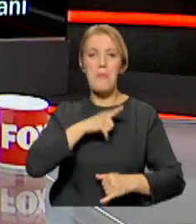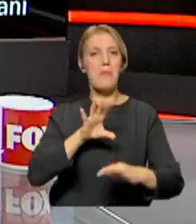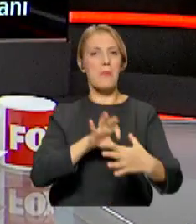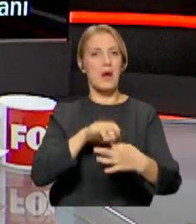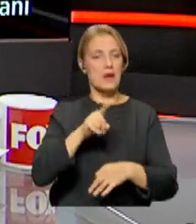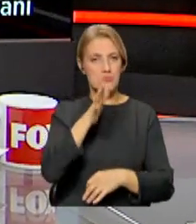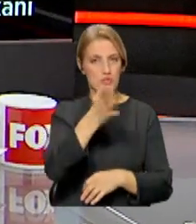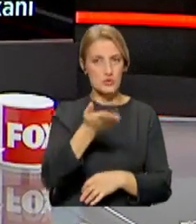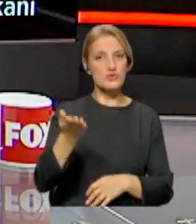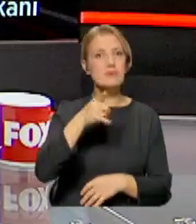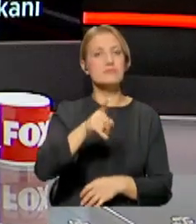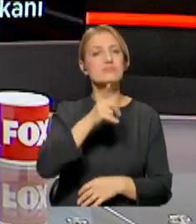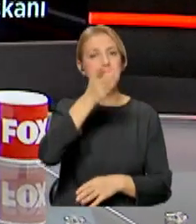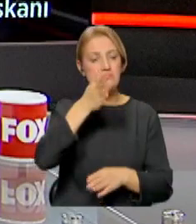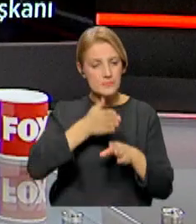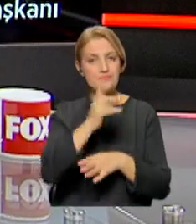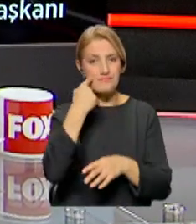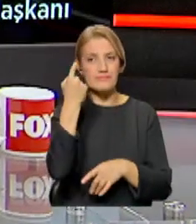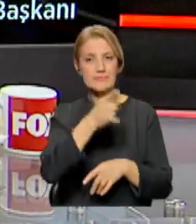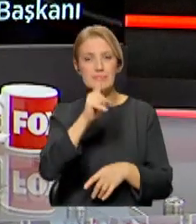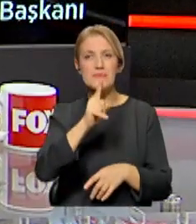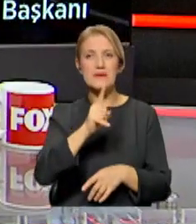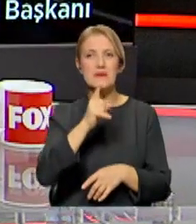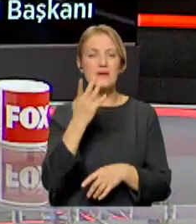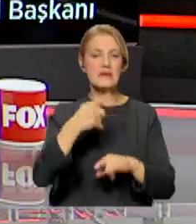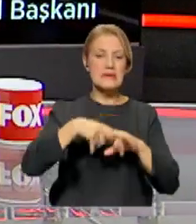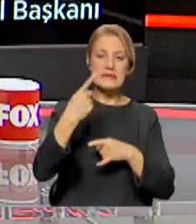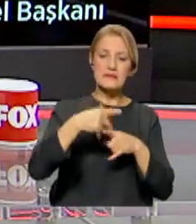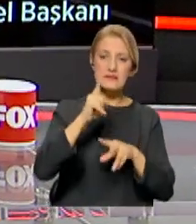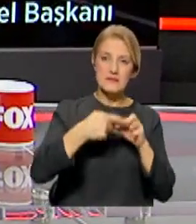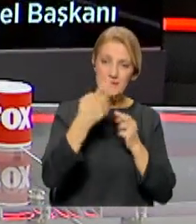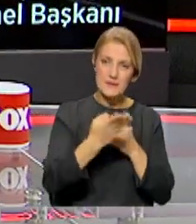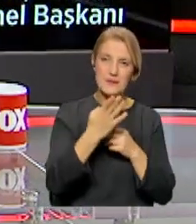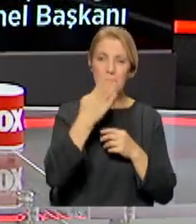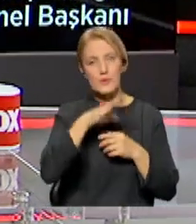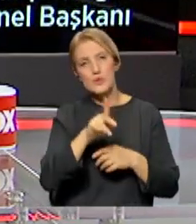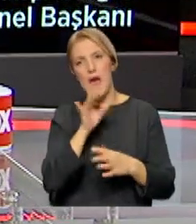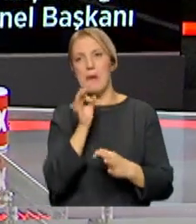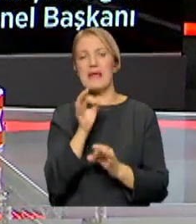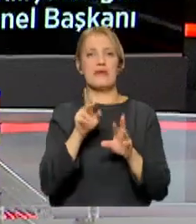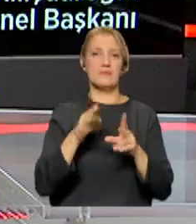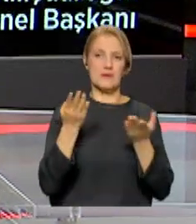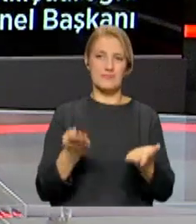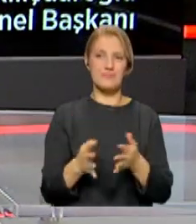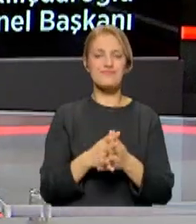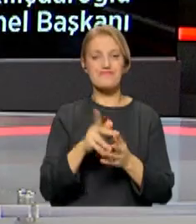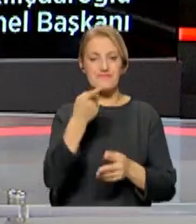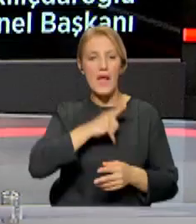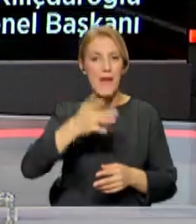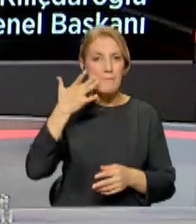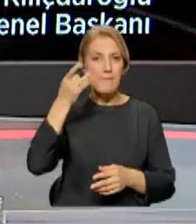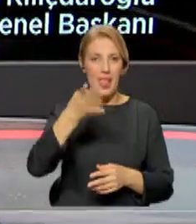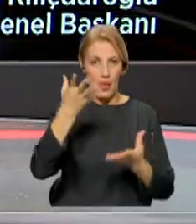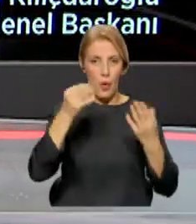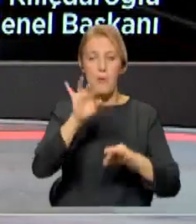ilgili bu Aslında bakarsanız bir Hızır İdi yunusidi haberi yani aday belli